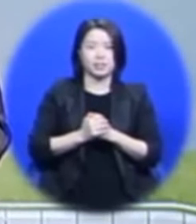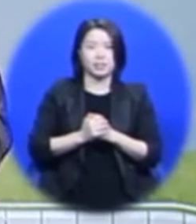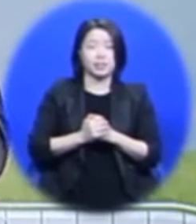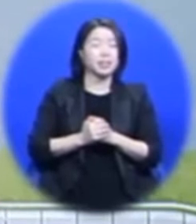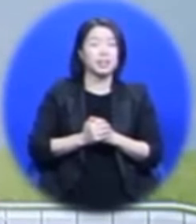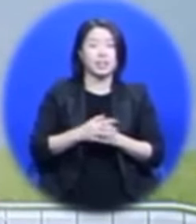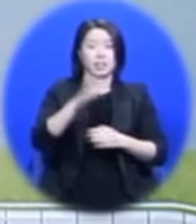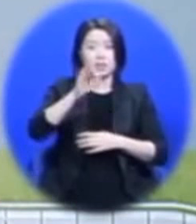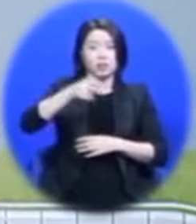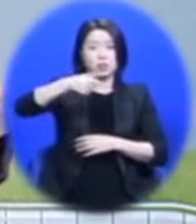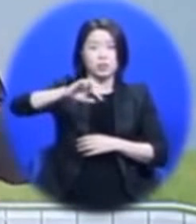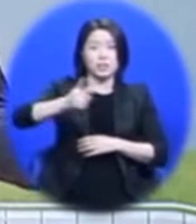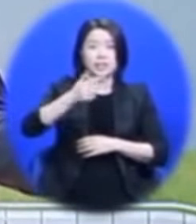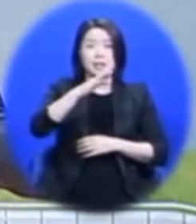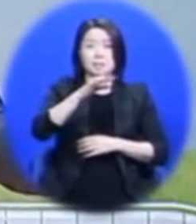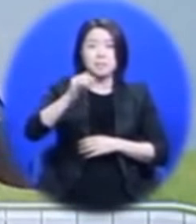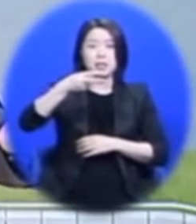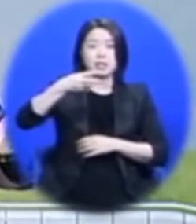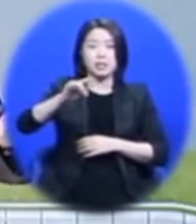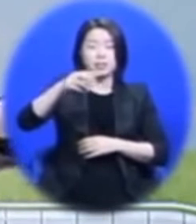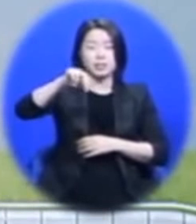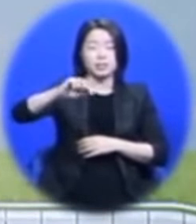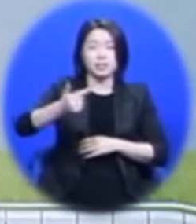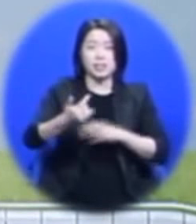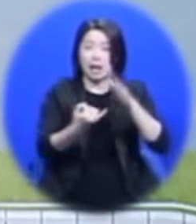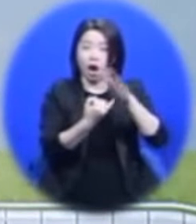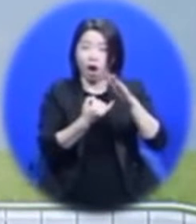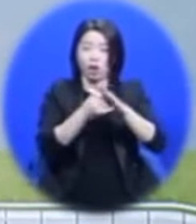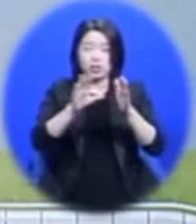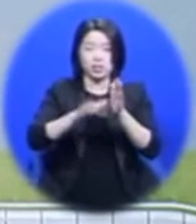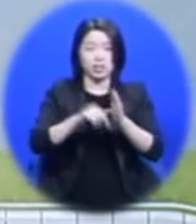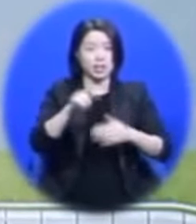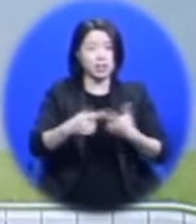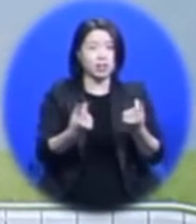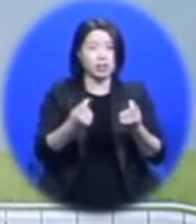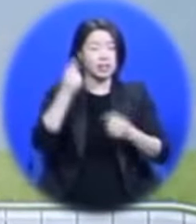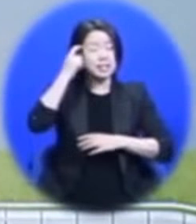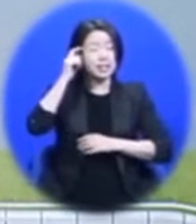야, 유진 피터슨이 어릴 때 이랬을 거라고는 상상할 수가 없었어요.